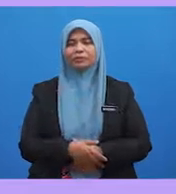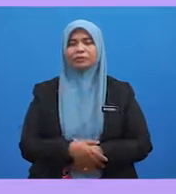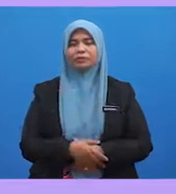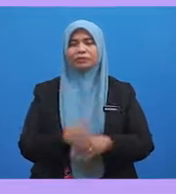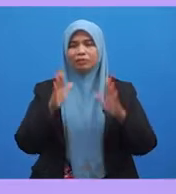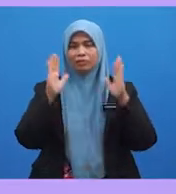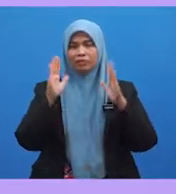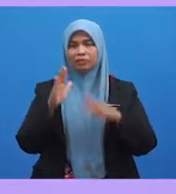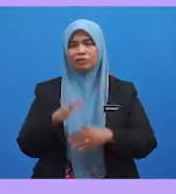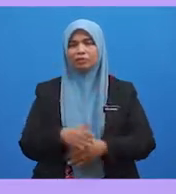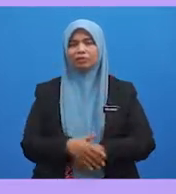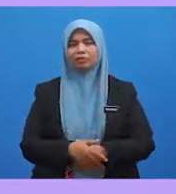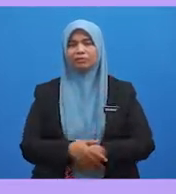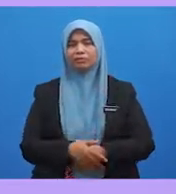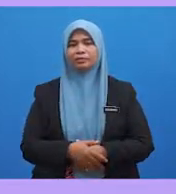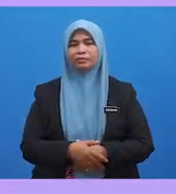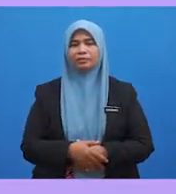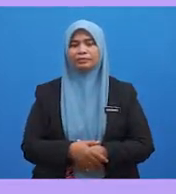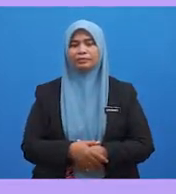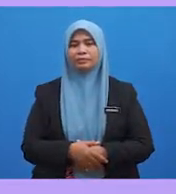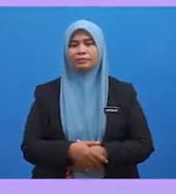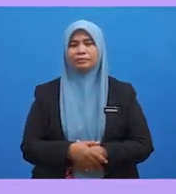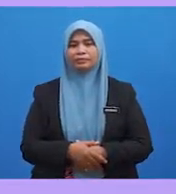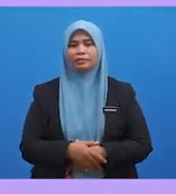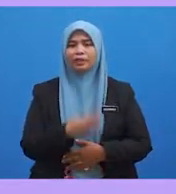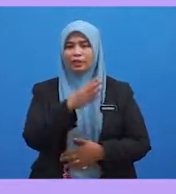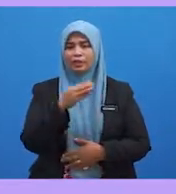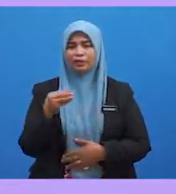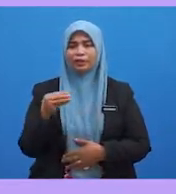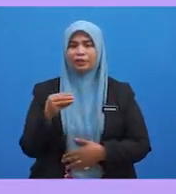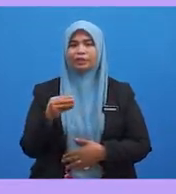mengangkat takbiratul ihram, Allahu Akbar.